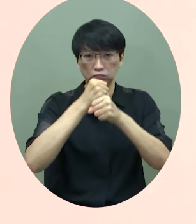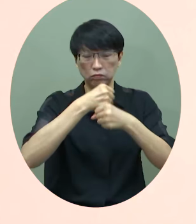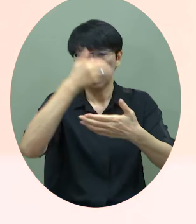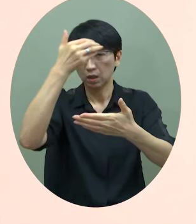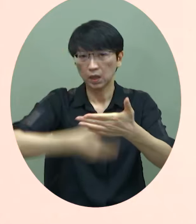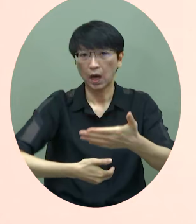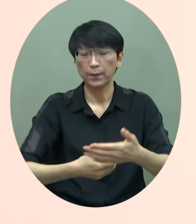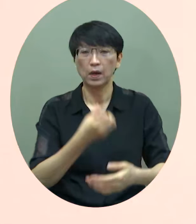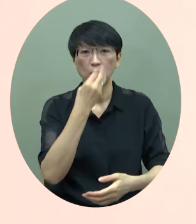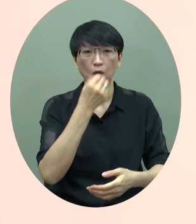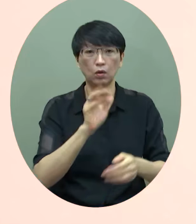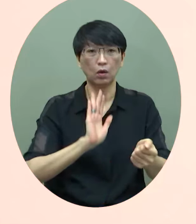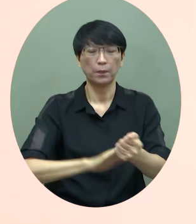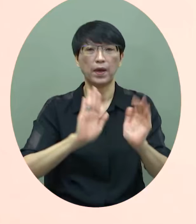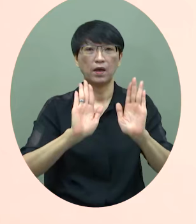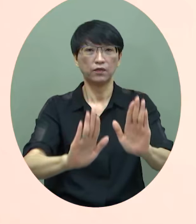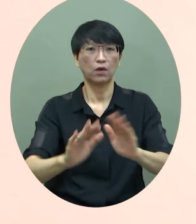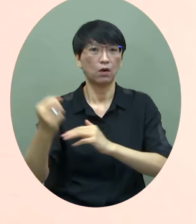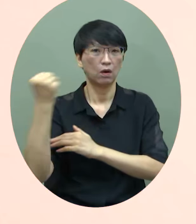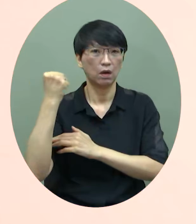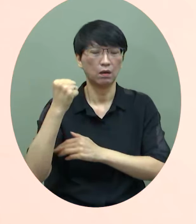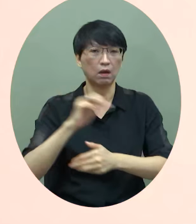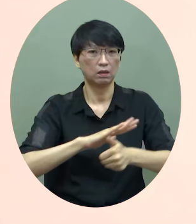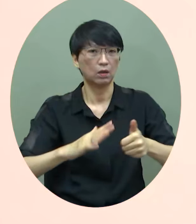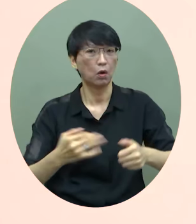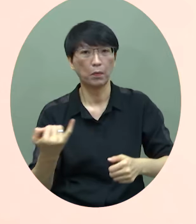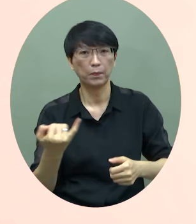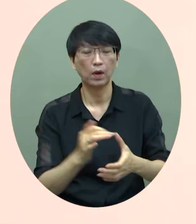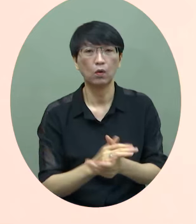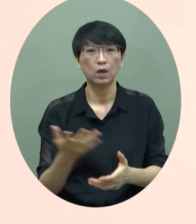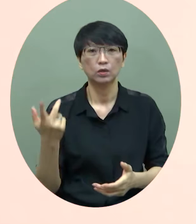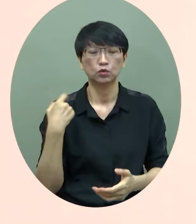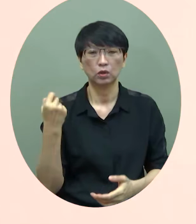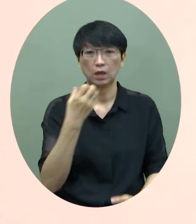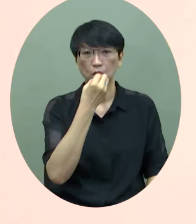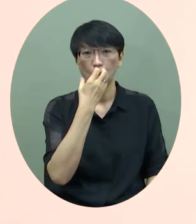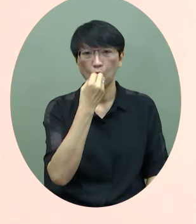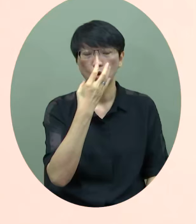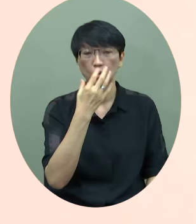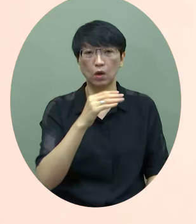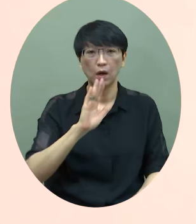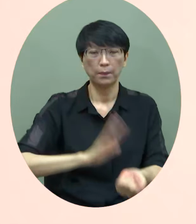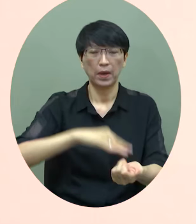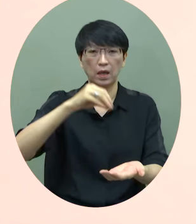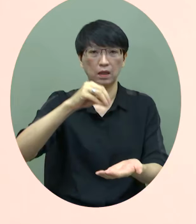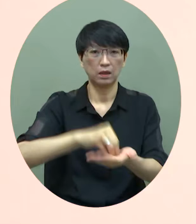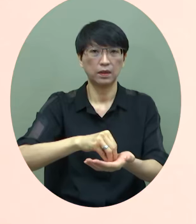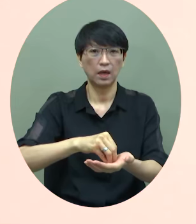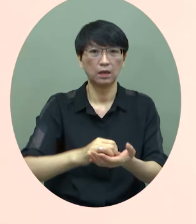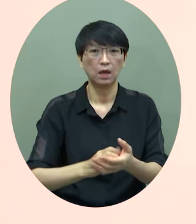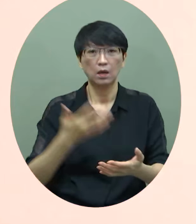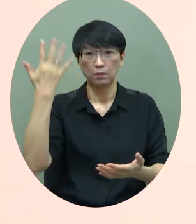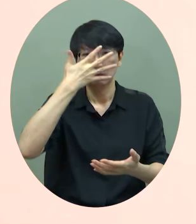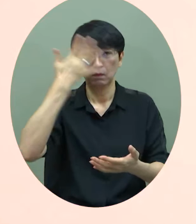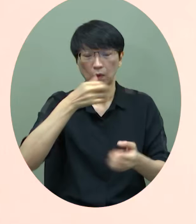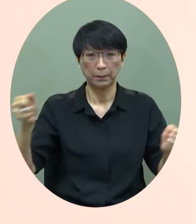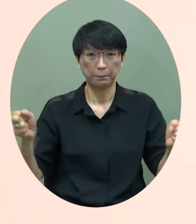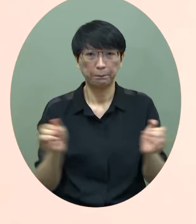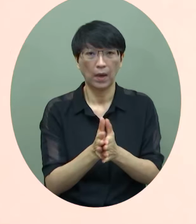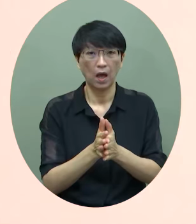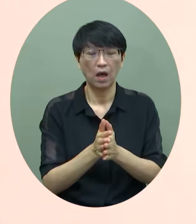響香港的抗疫能力因為雖然近日本地確診個案特別是無源頭的個案都